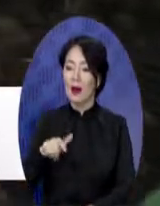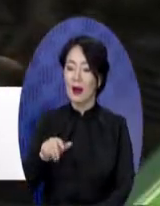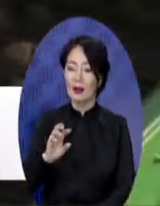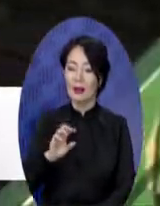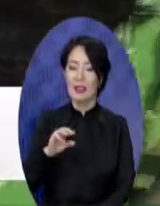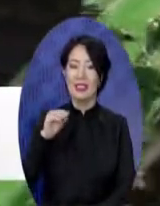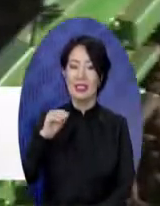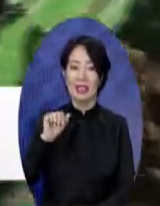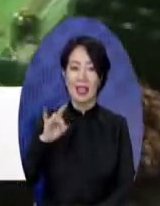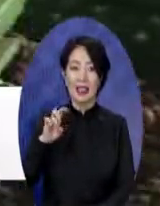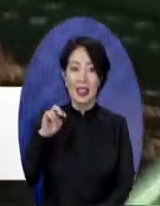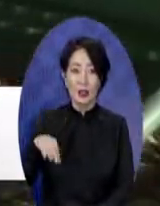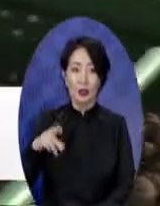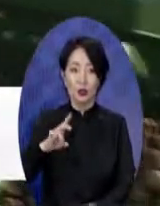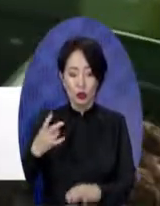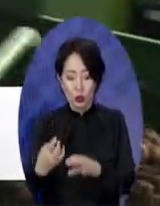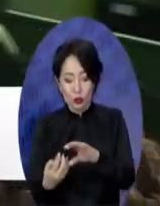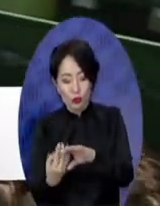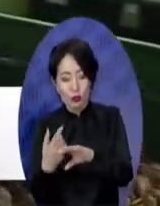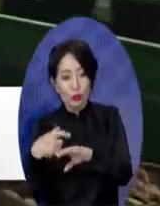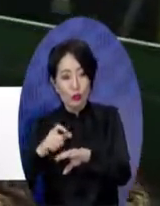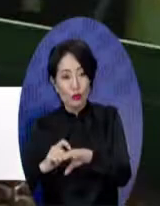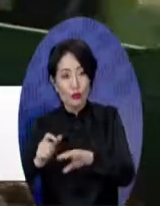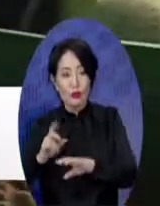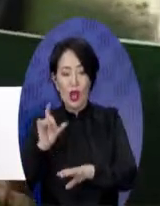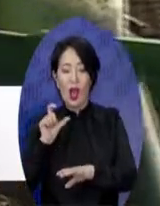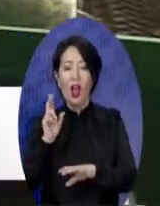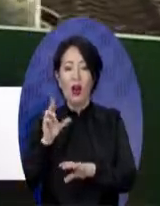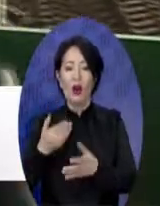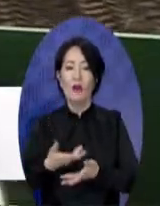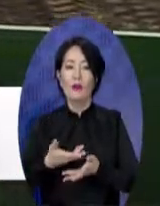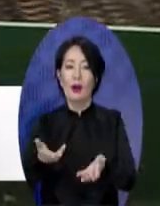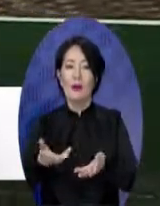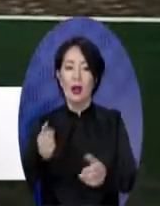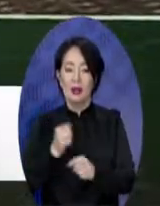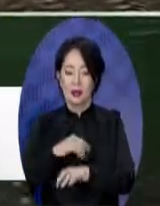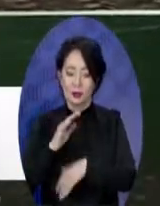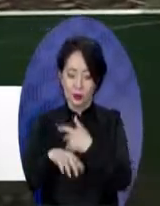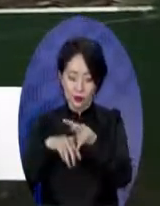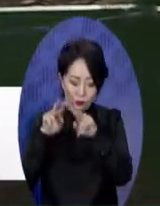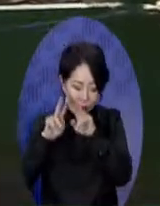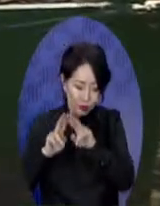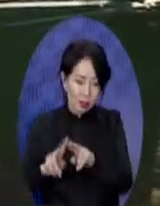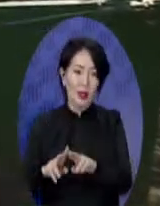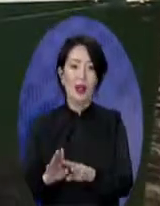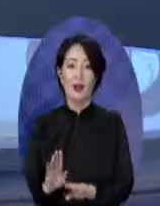эрүүл эко хүнсний ногоогоо хэрэглэгчдэд нийлүүлэх үйлсэд зүтгсээр л байна.